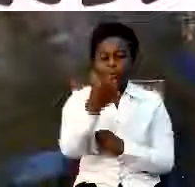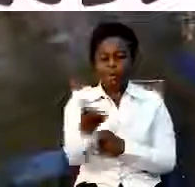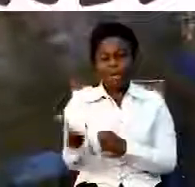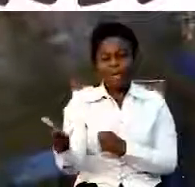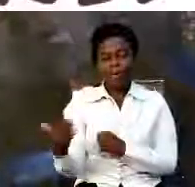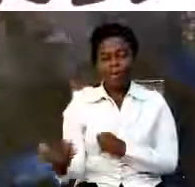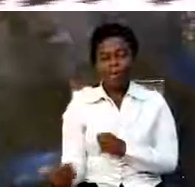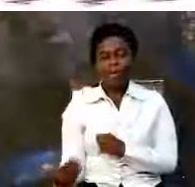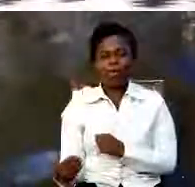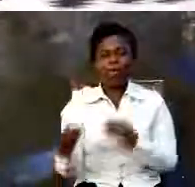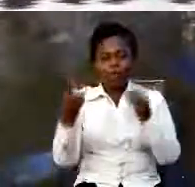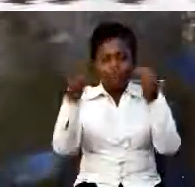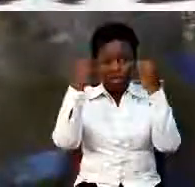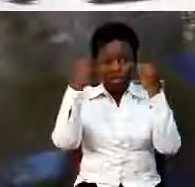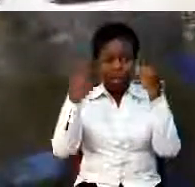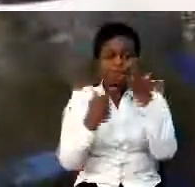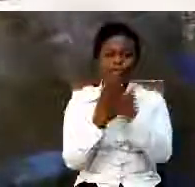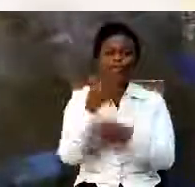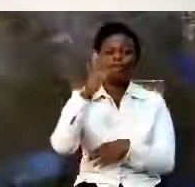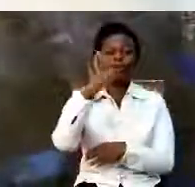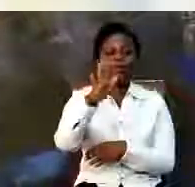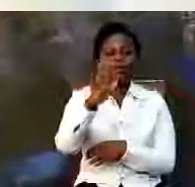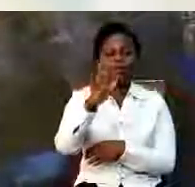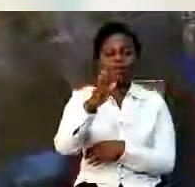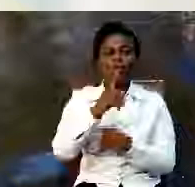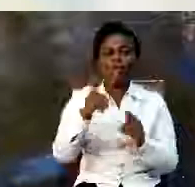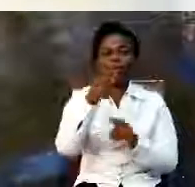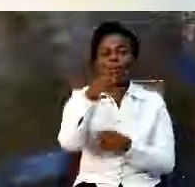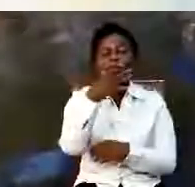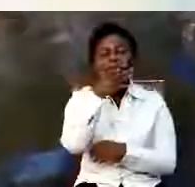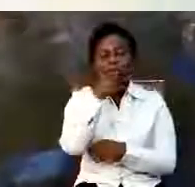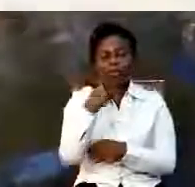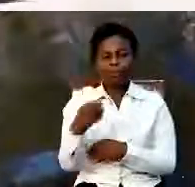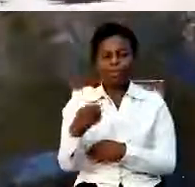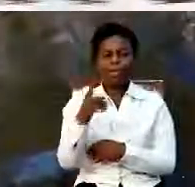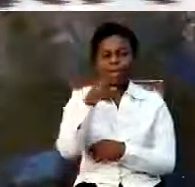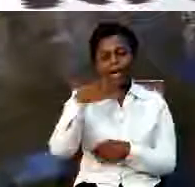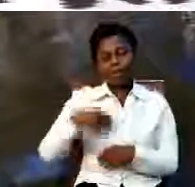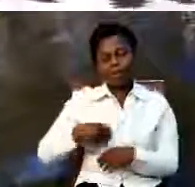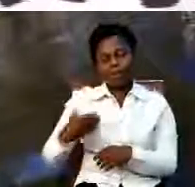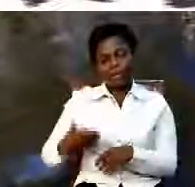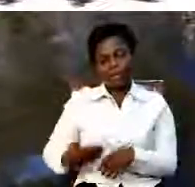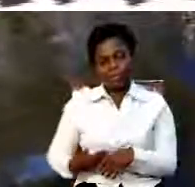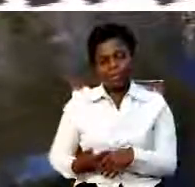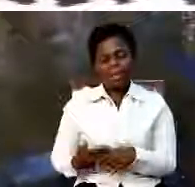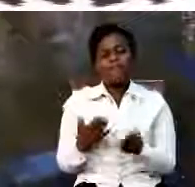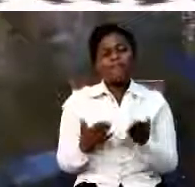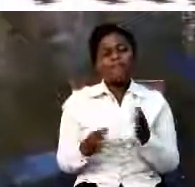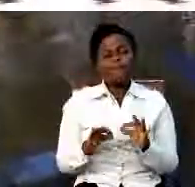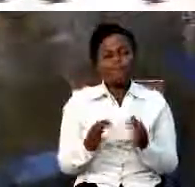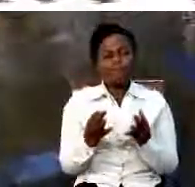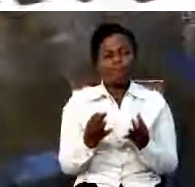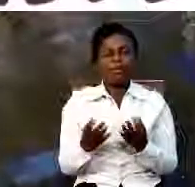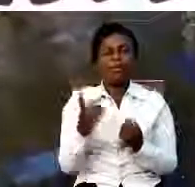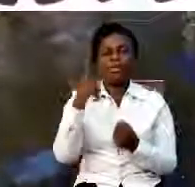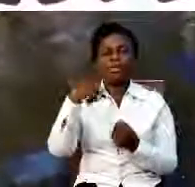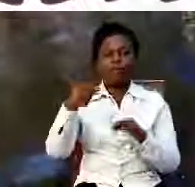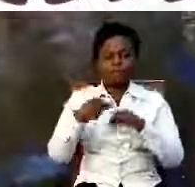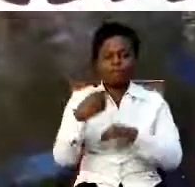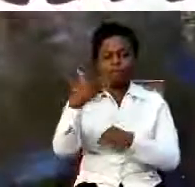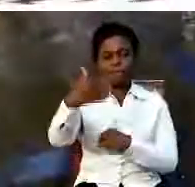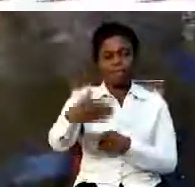wadogo wanajifunza kutoka kwako kama mwanamume, kama mwanamke, namna watakavyokuwa wanandoa